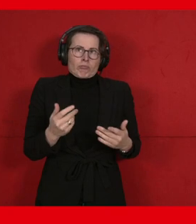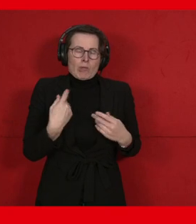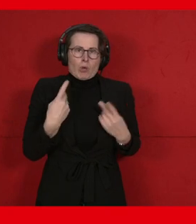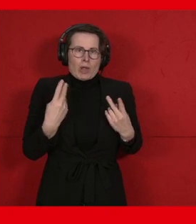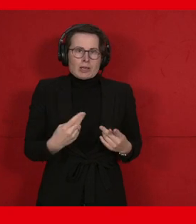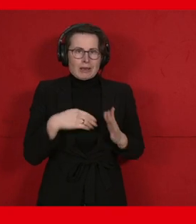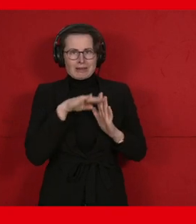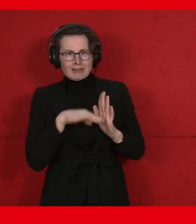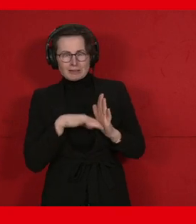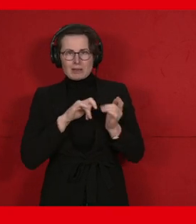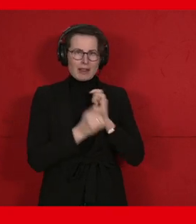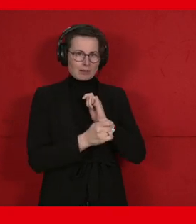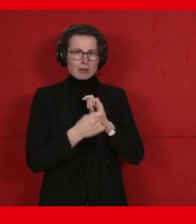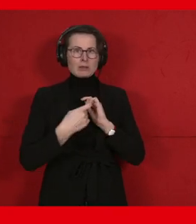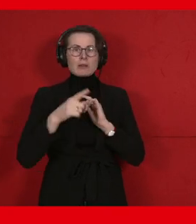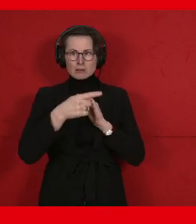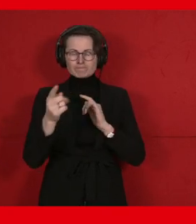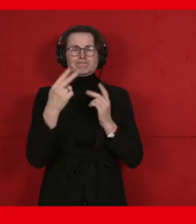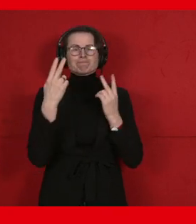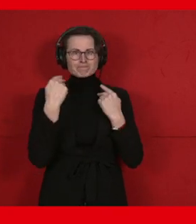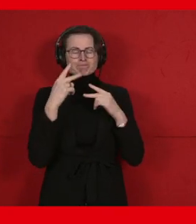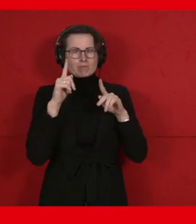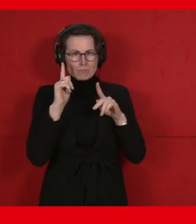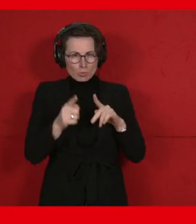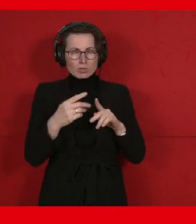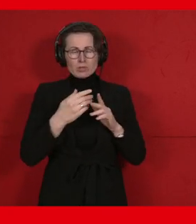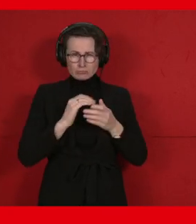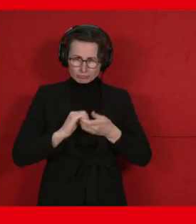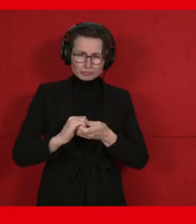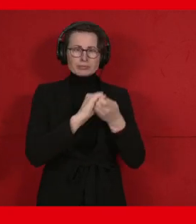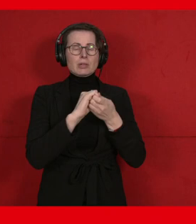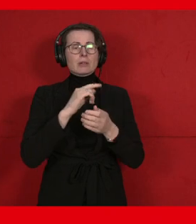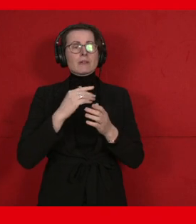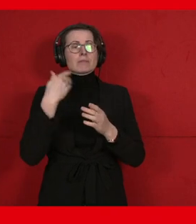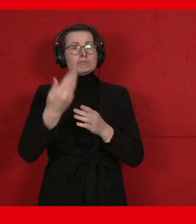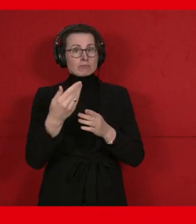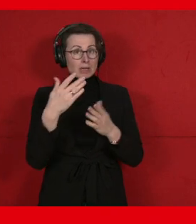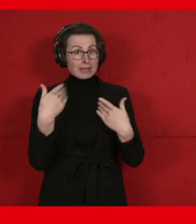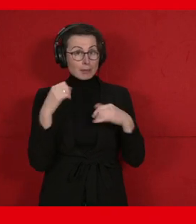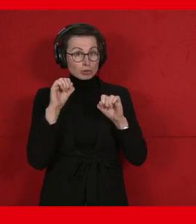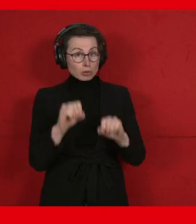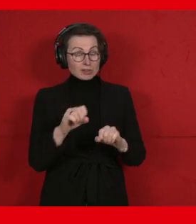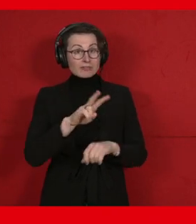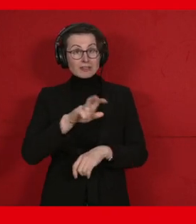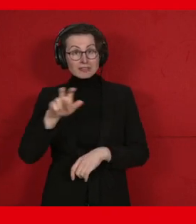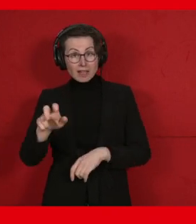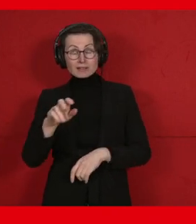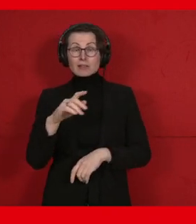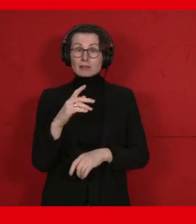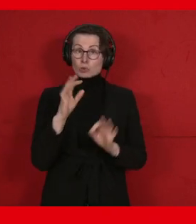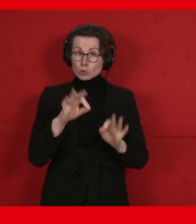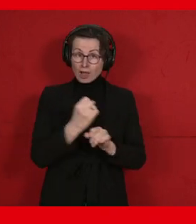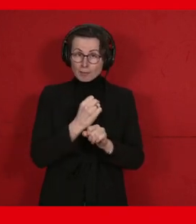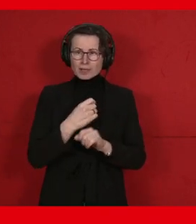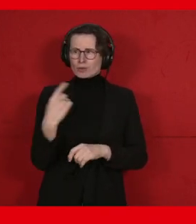rechtliche und gesetzliche Dinge ändern, damit das 2030 für Klimaschutz, für gute Arbeit und für das ganze Land auch wirklich ein Erfolg